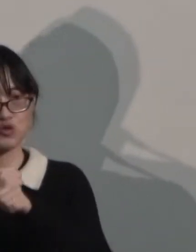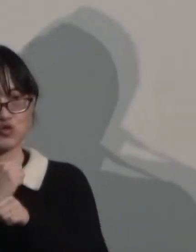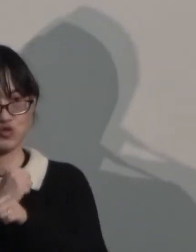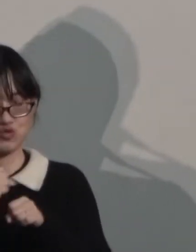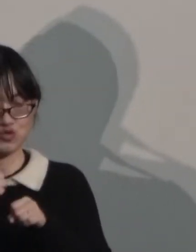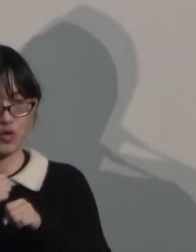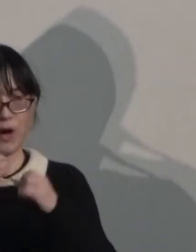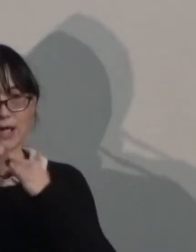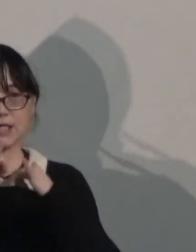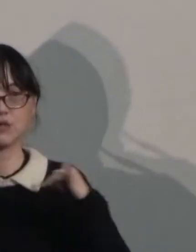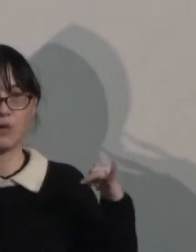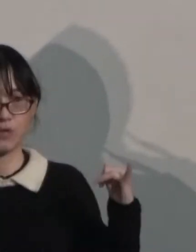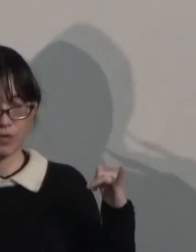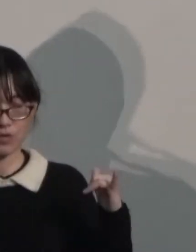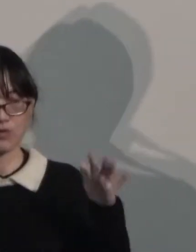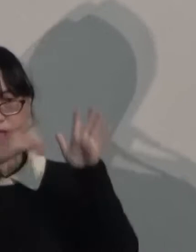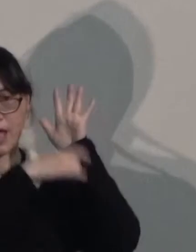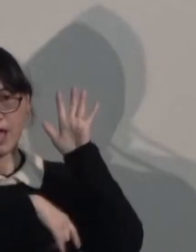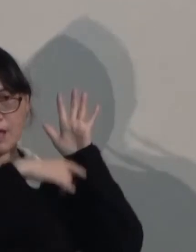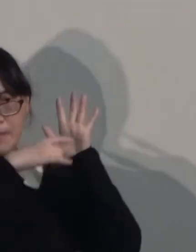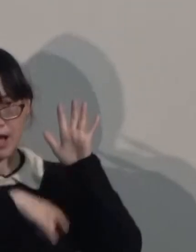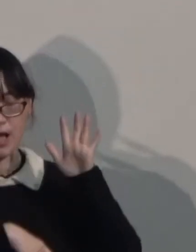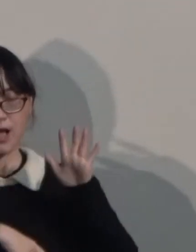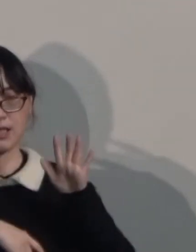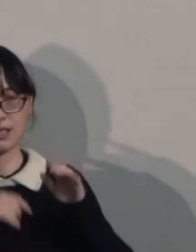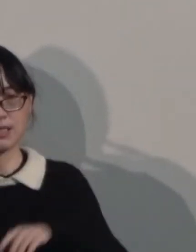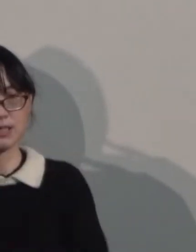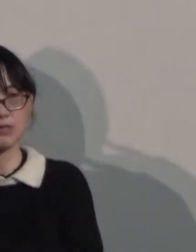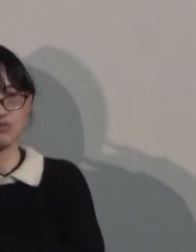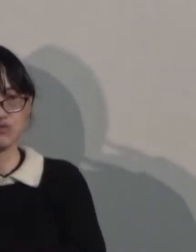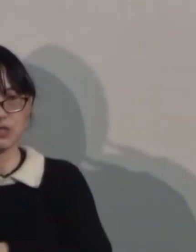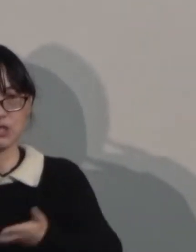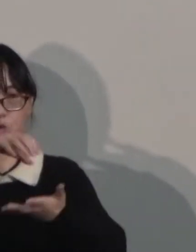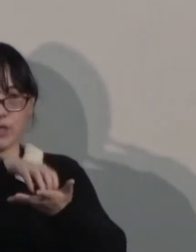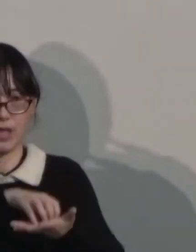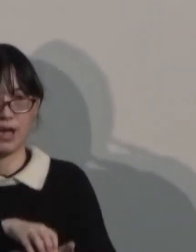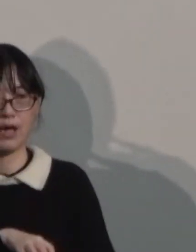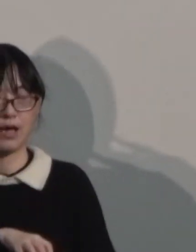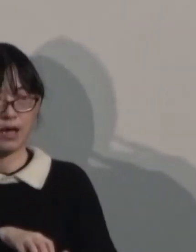人と題する投稿がありました。